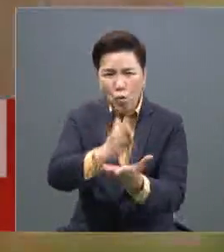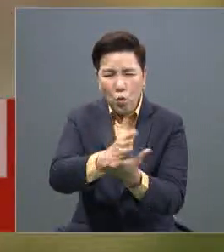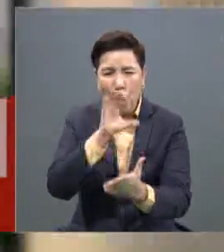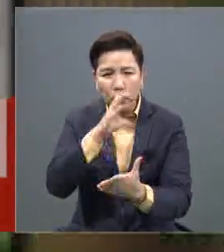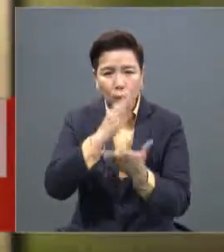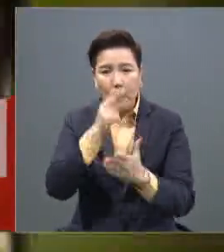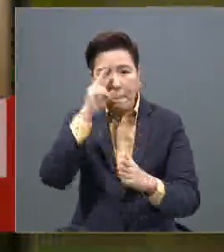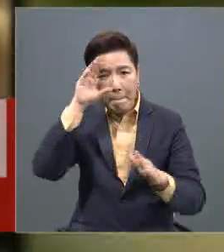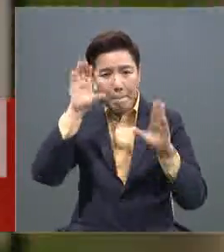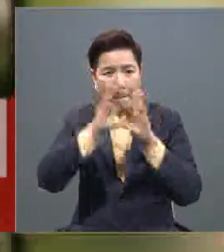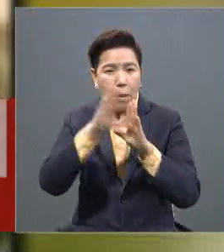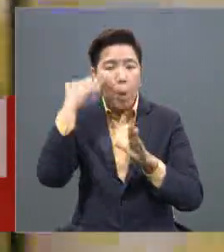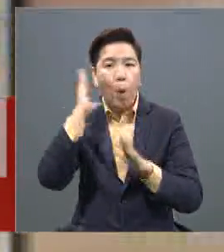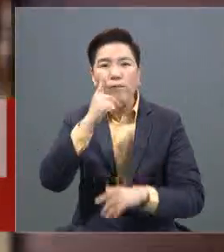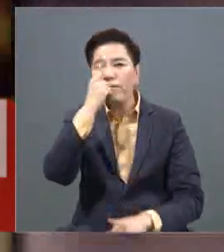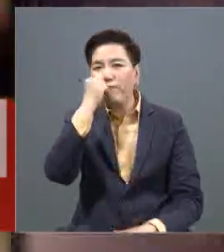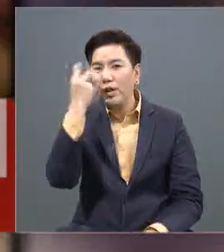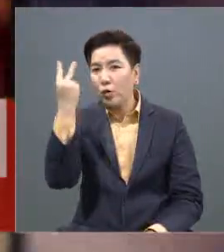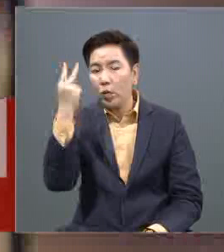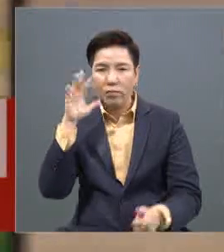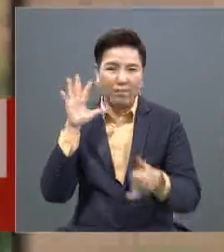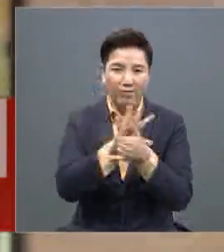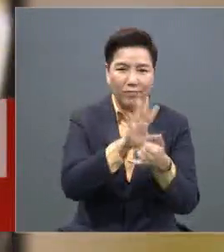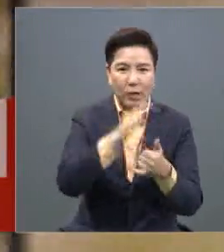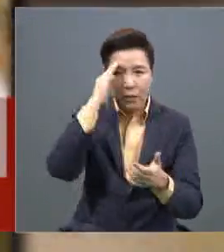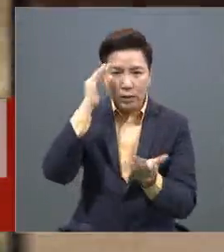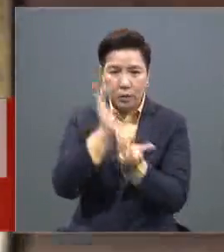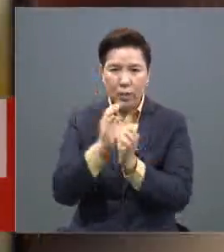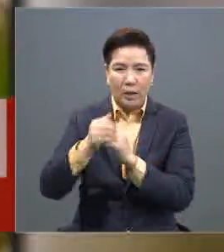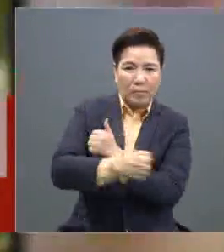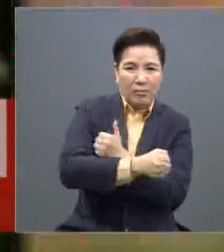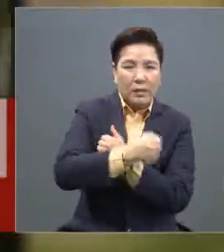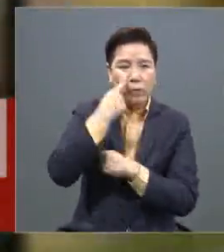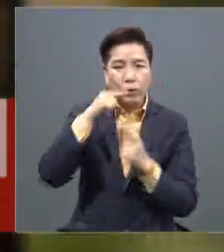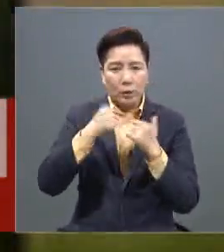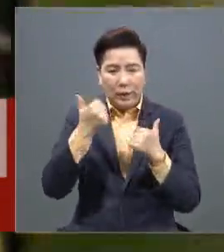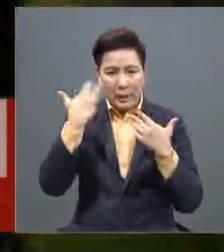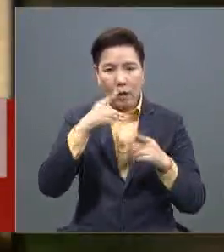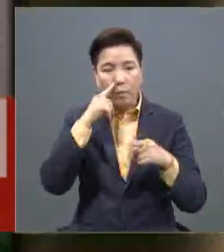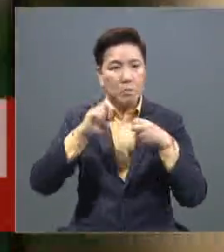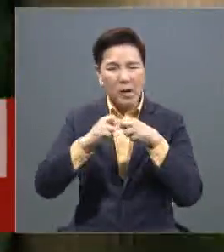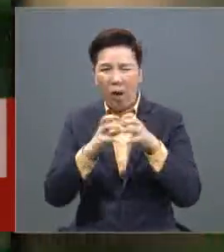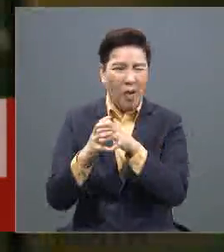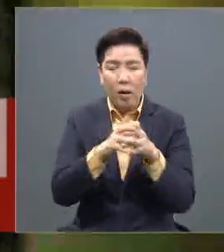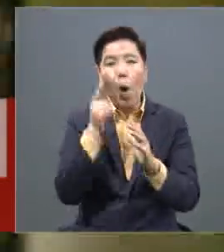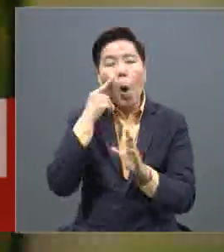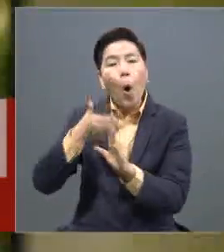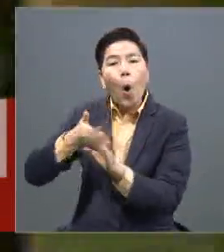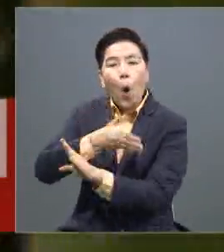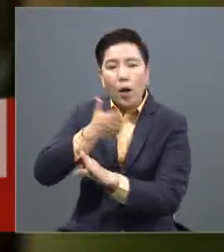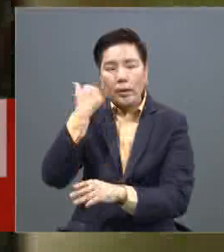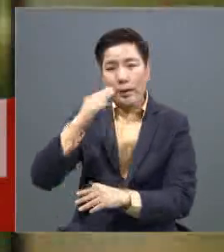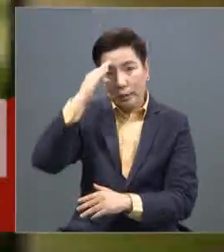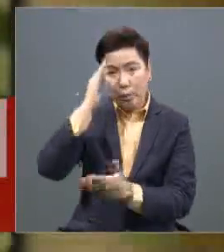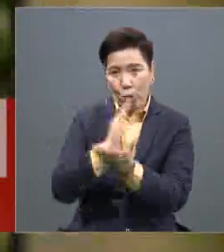พอ ก็เป็นภาพเหตุการณ์ที่นักท่องเที่ยวต่างชาติทำร้ายร่างกายแล้วก็ล็อกตำรวจเอาไว้นะคะก่อนที่จะเกิดเหตุการณ์นี้นะคะทางดาบตำรวจส